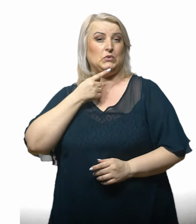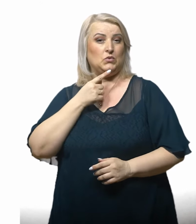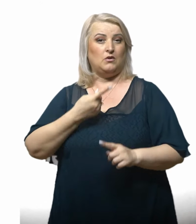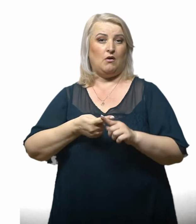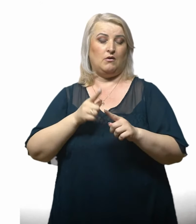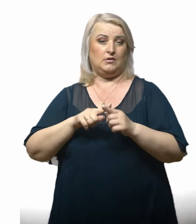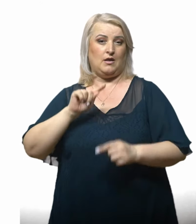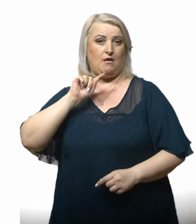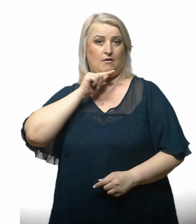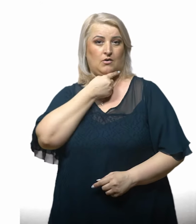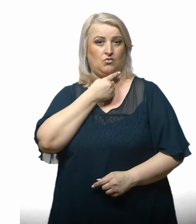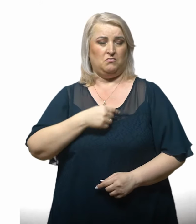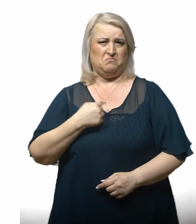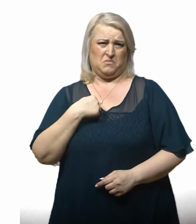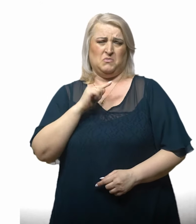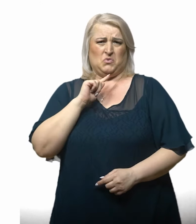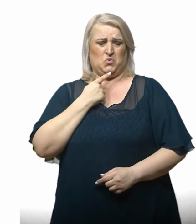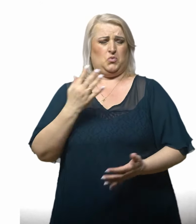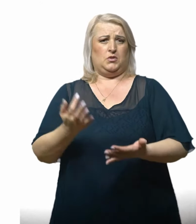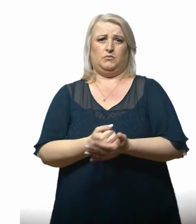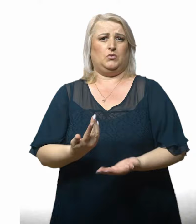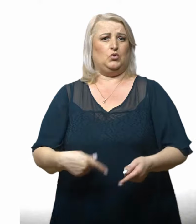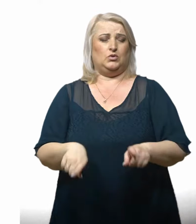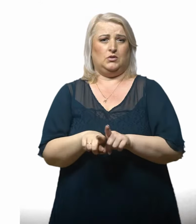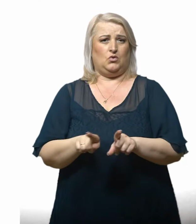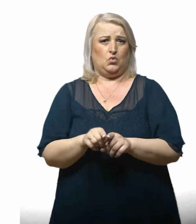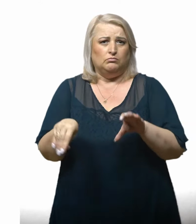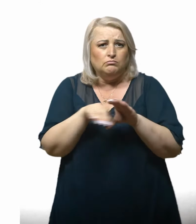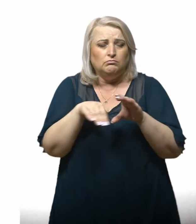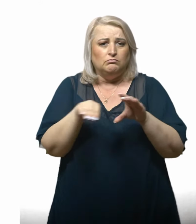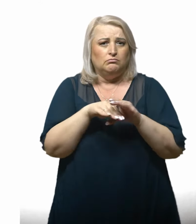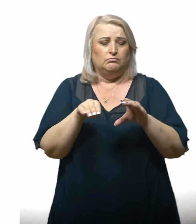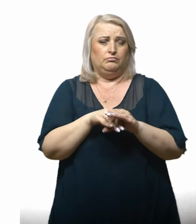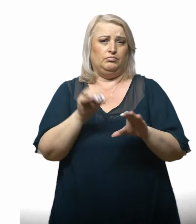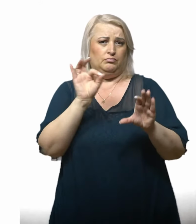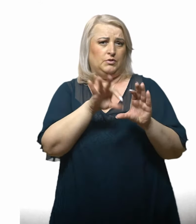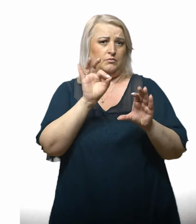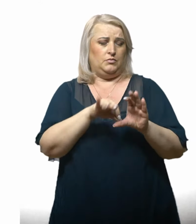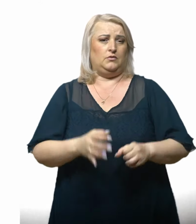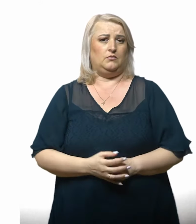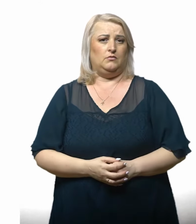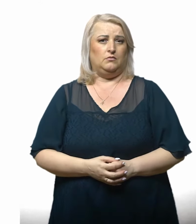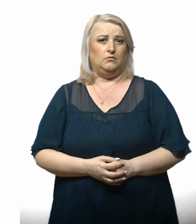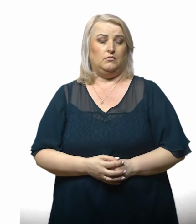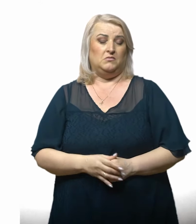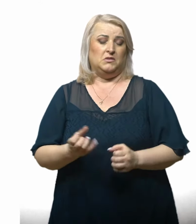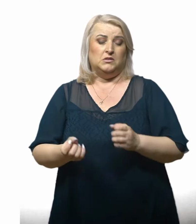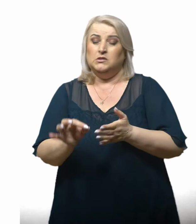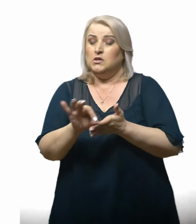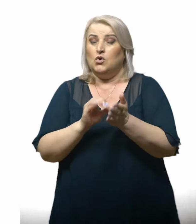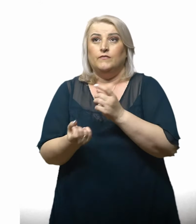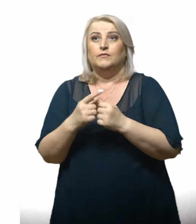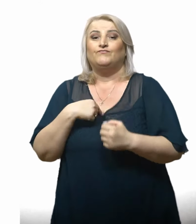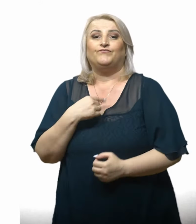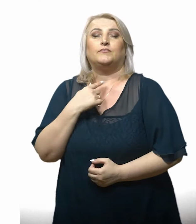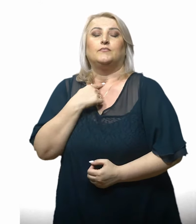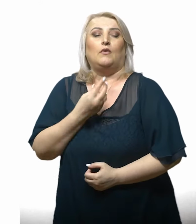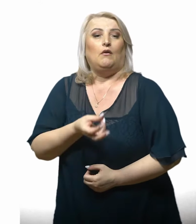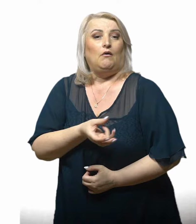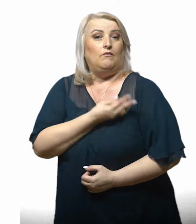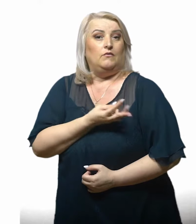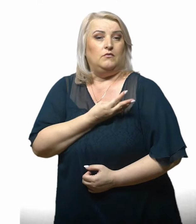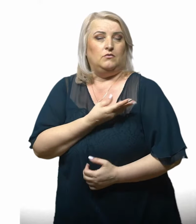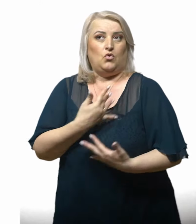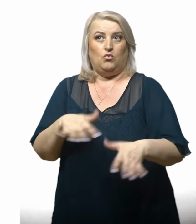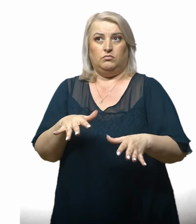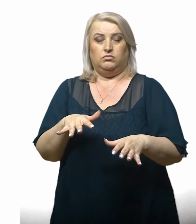să economisești. Nu e cu greu îmi reușește să adun mănunți în pușculiță. Imediat apare ceva ce mi-aș dori și hop,